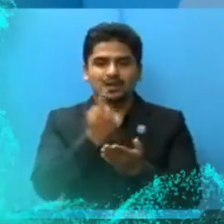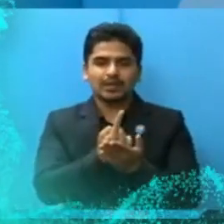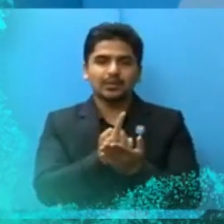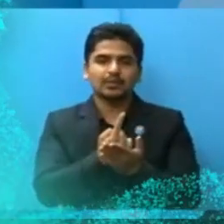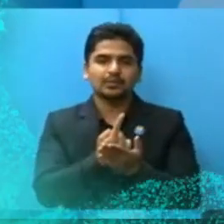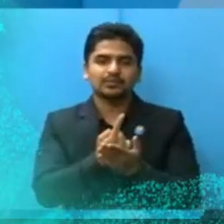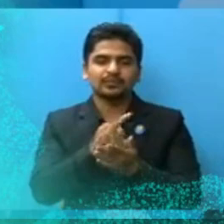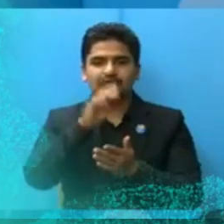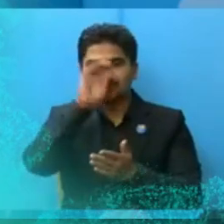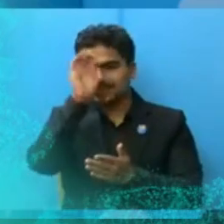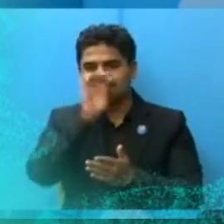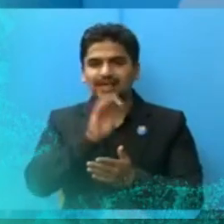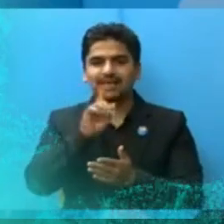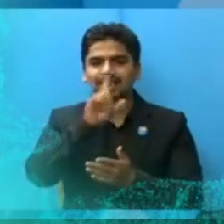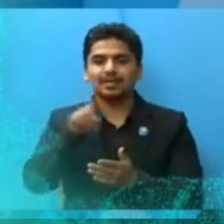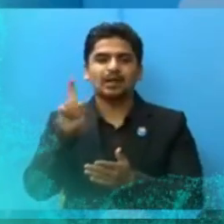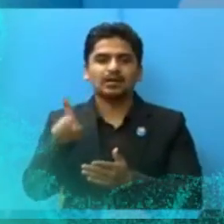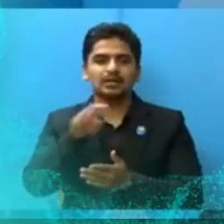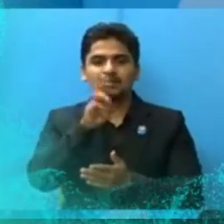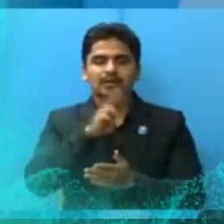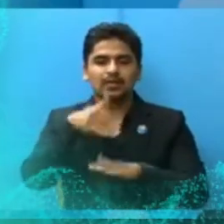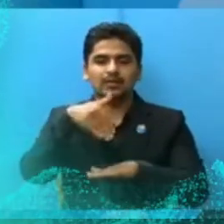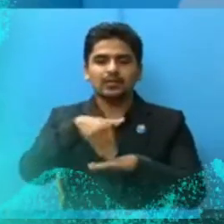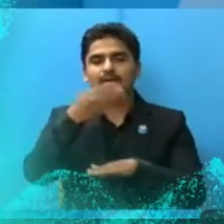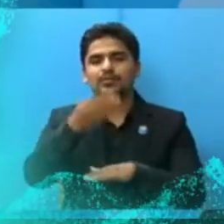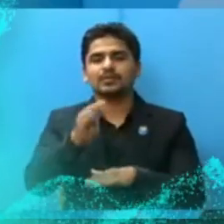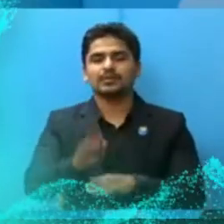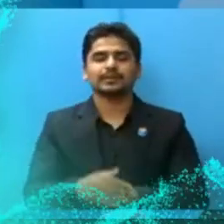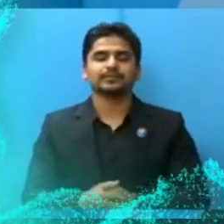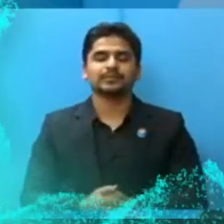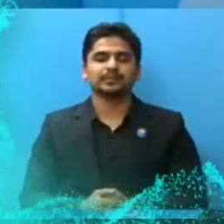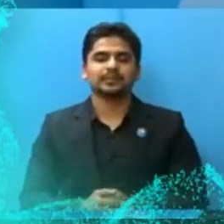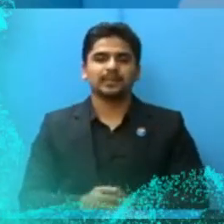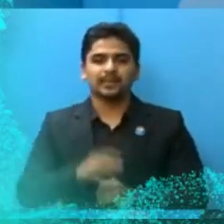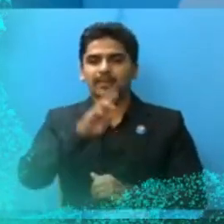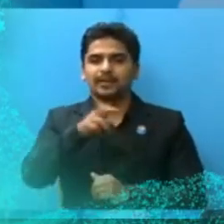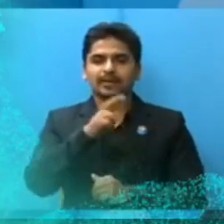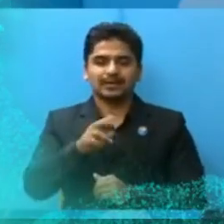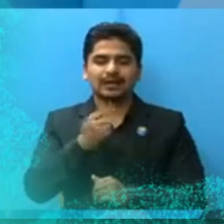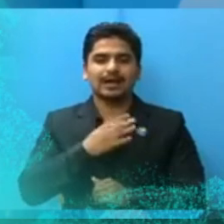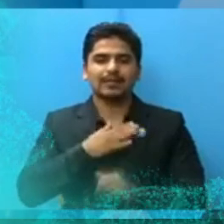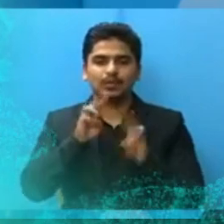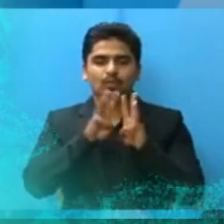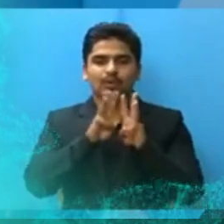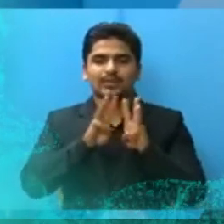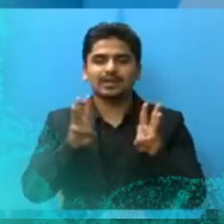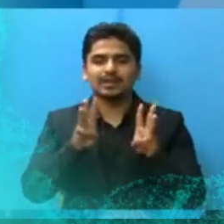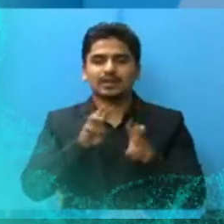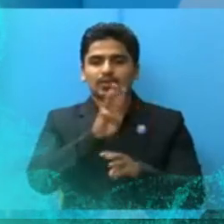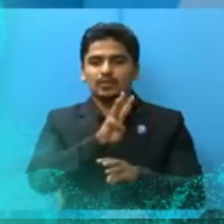काठमाडौँ, सिराहा, नेपालगञ्ज र प्युठानको हुनुहुन्छ र हाम्रो वेबसाइट